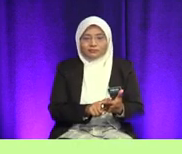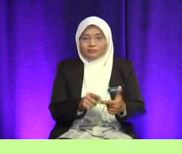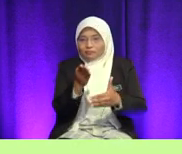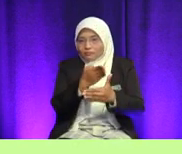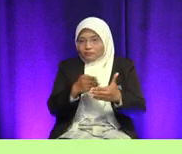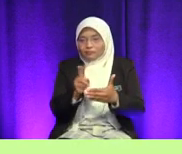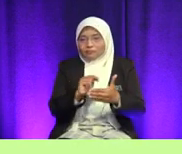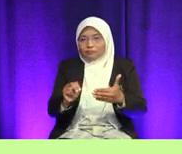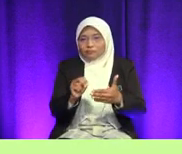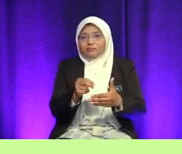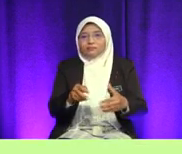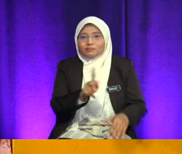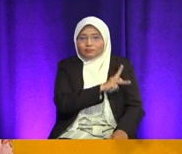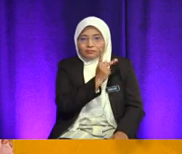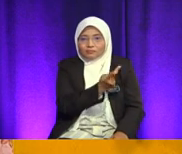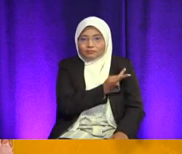keberkenan